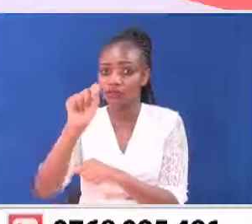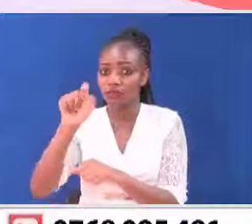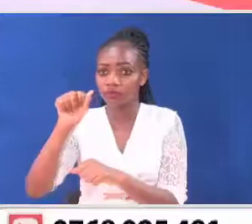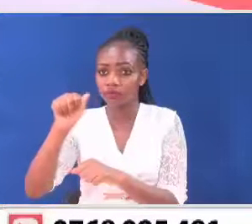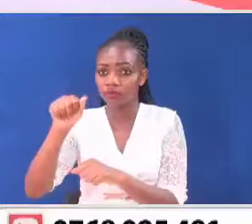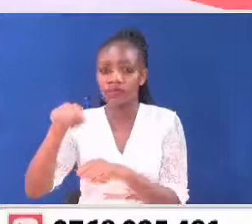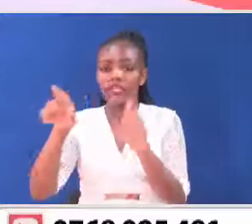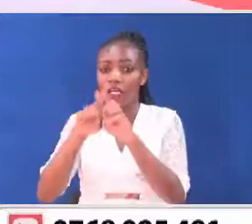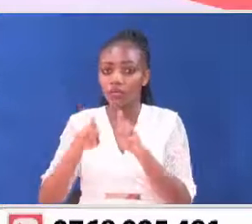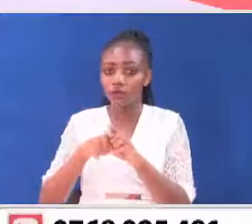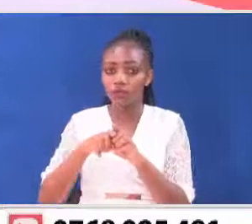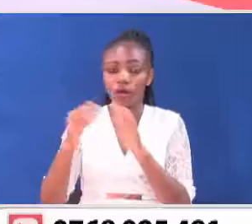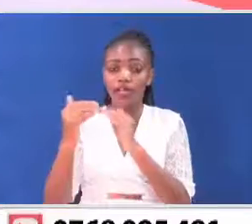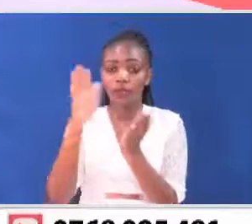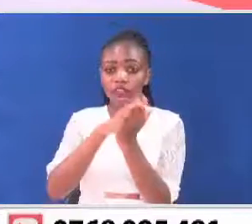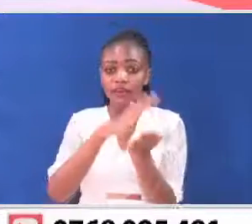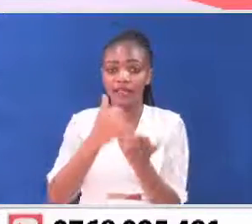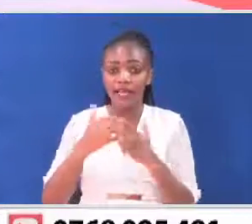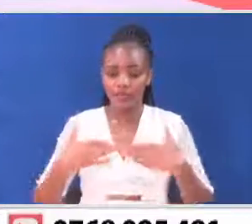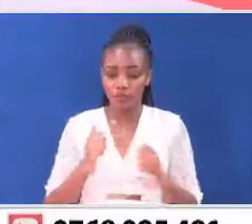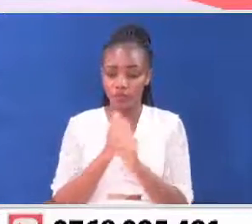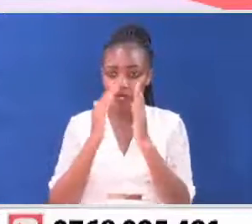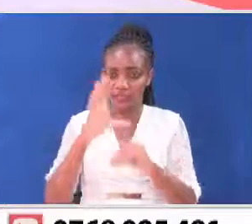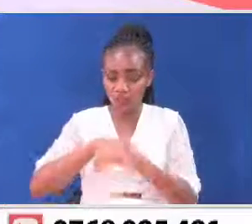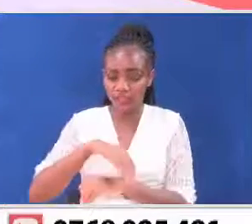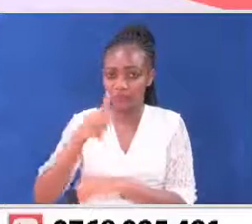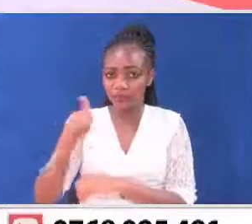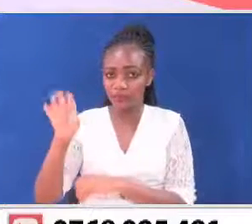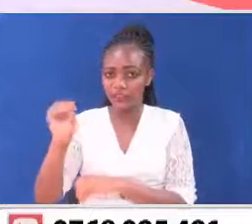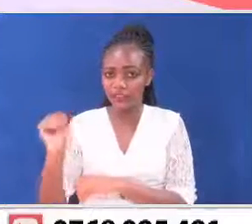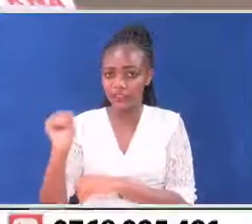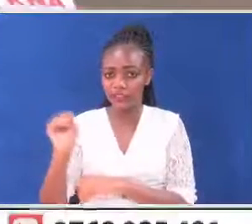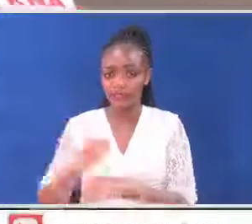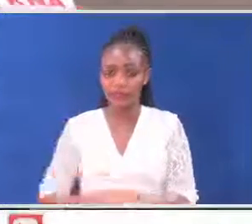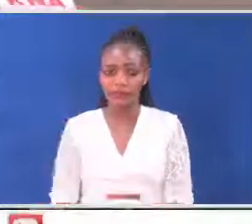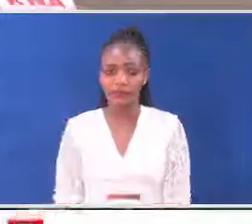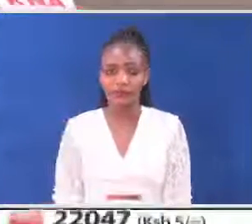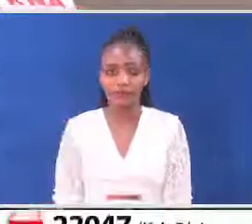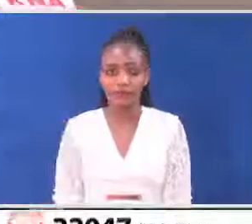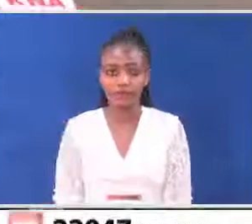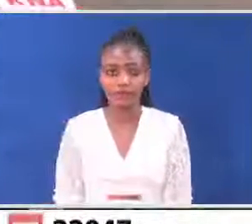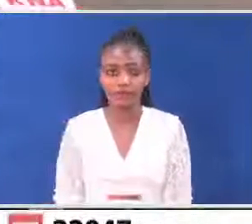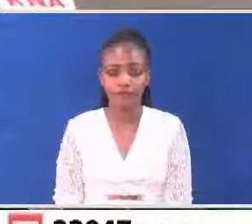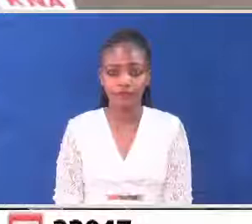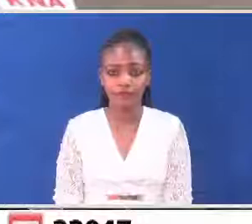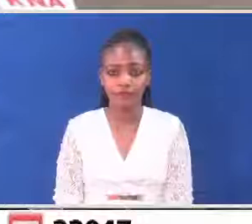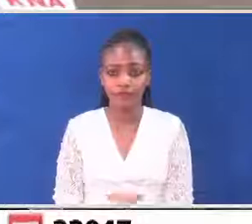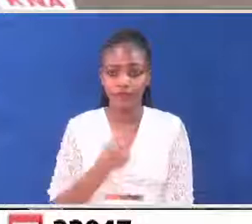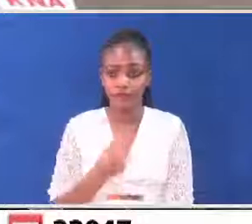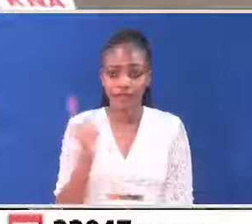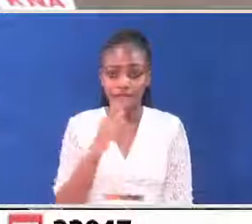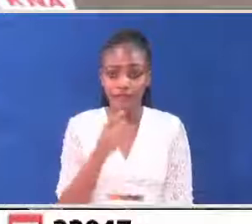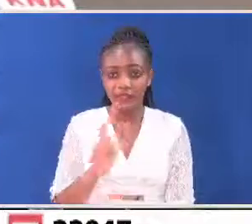Equity imekuwa ikiwasaidia wahudumu wa afya kupata vifaa vya kujikinga. I have come here and found people